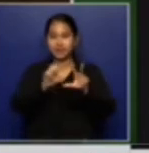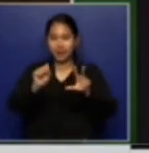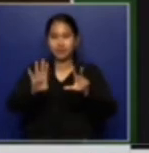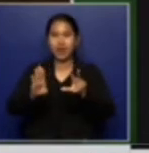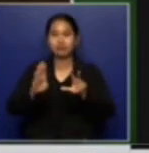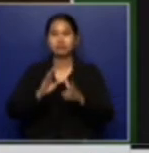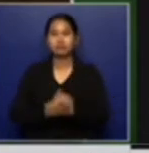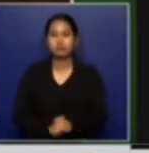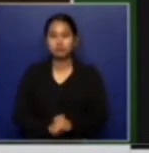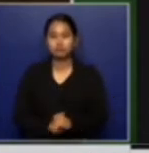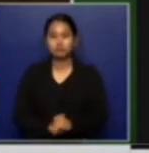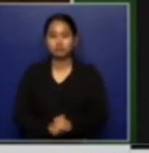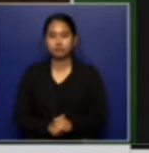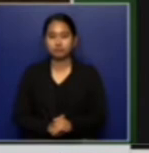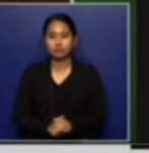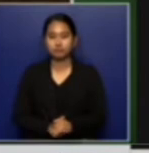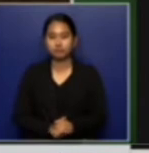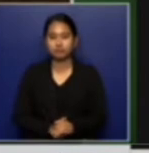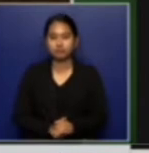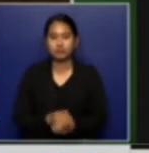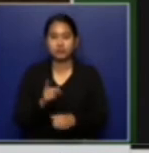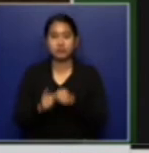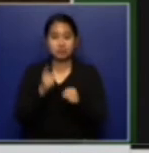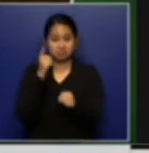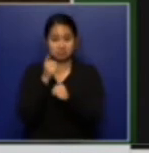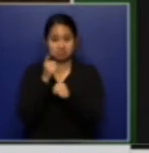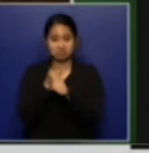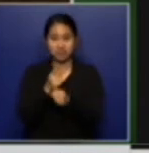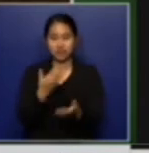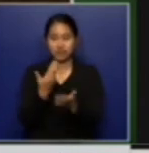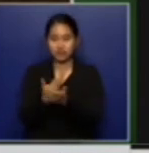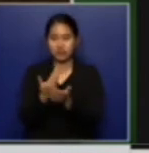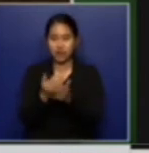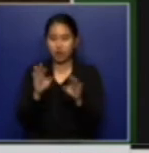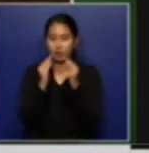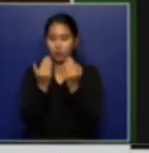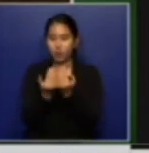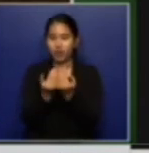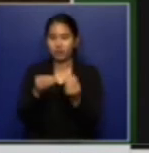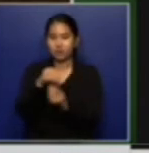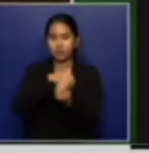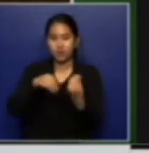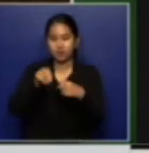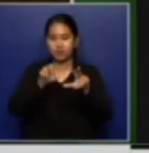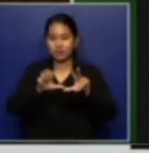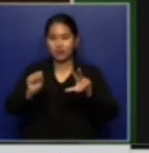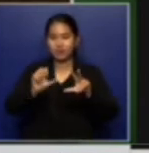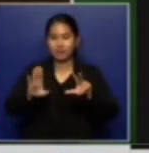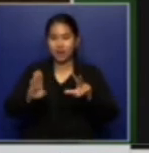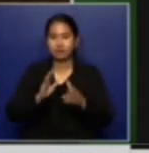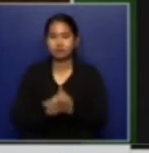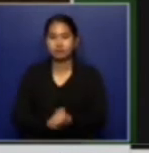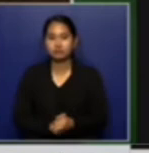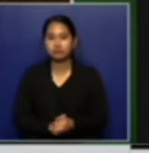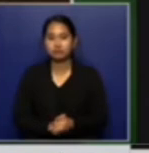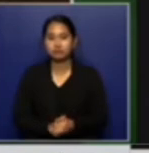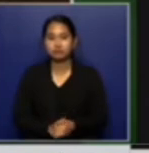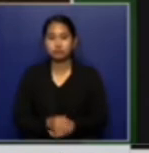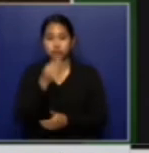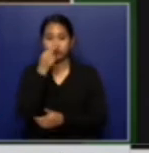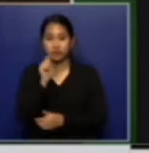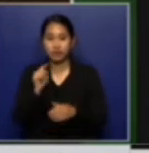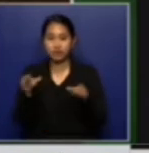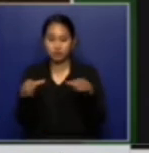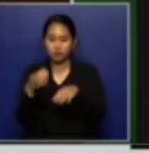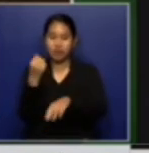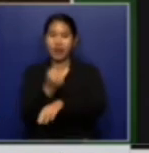ธานปีหนึ่งไม่ต่ำกว่า 300,000 บาทเดี๋ยวผมชี้ให้เห็นครับท่านประธานแรงงานจากลูกหล